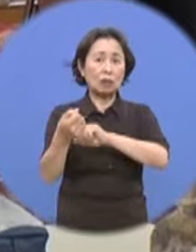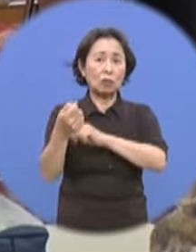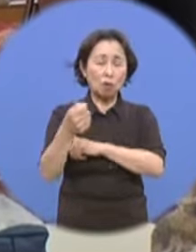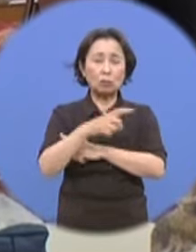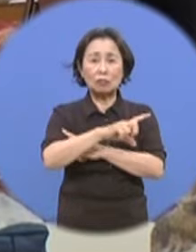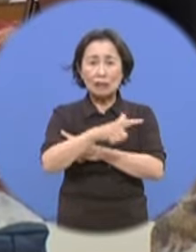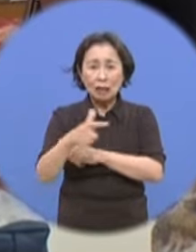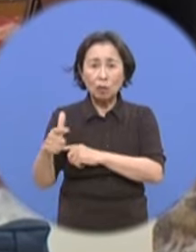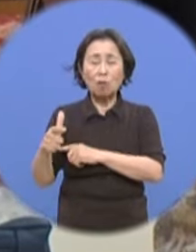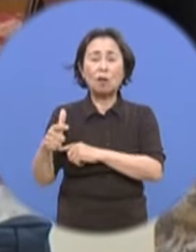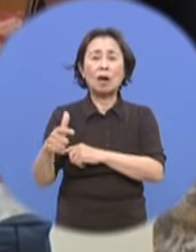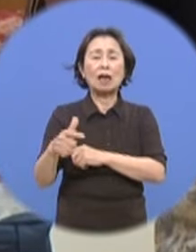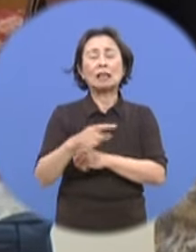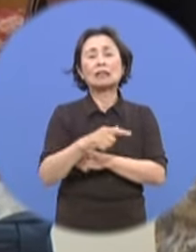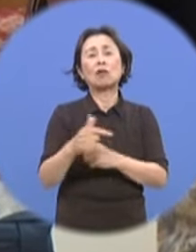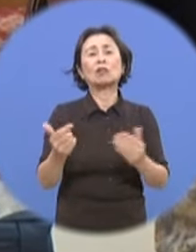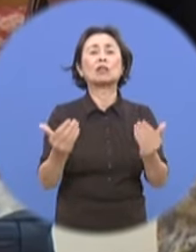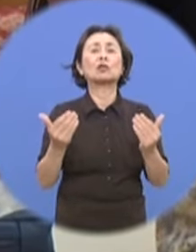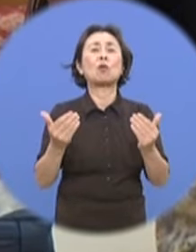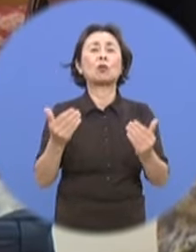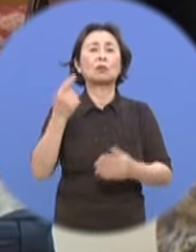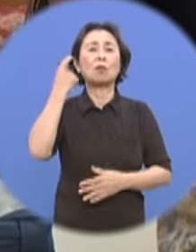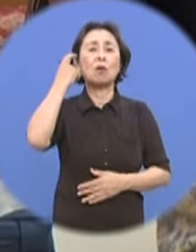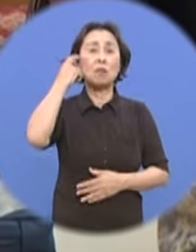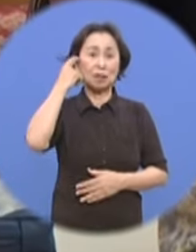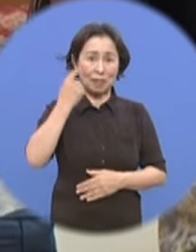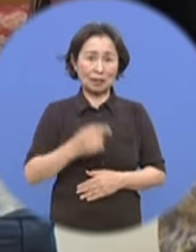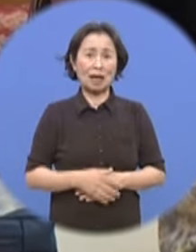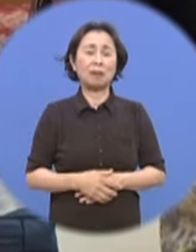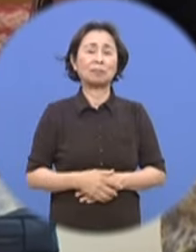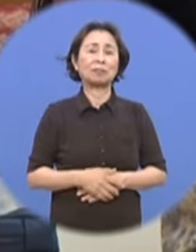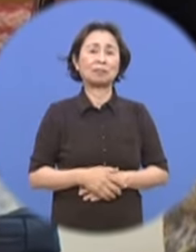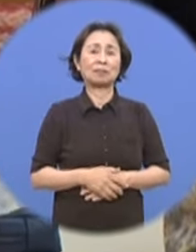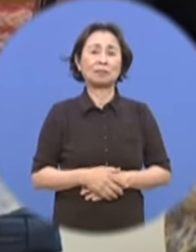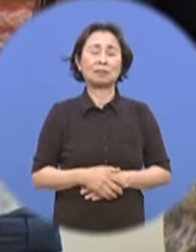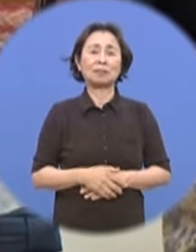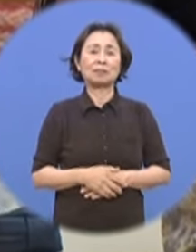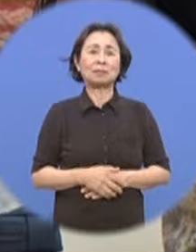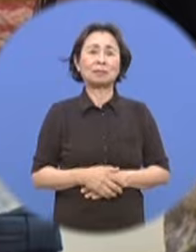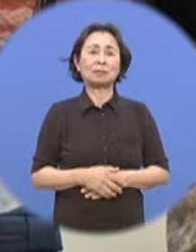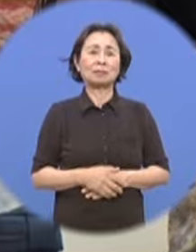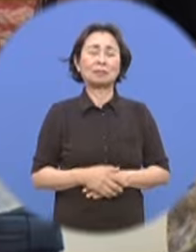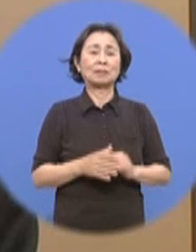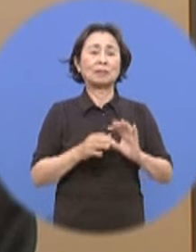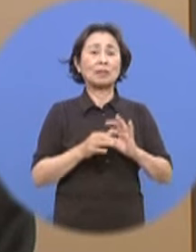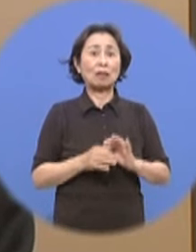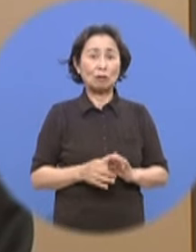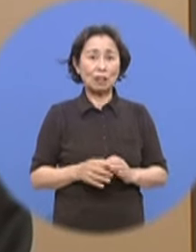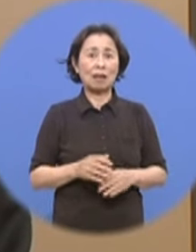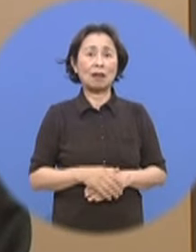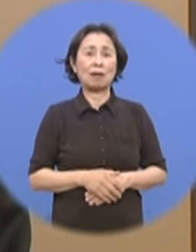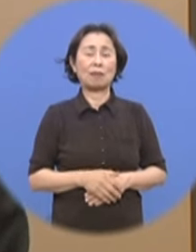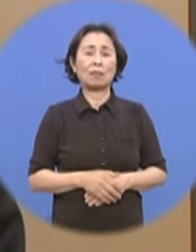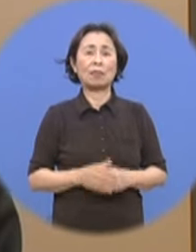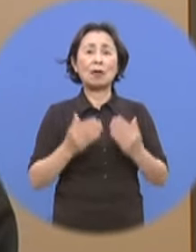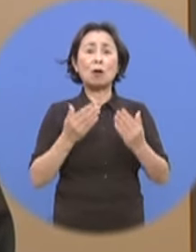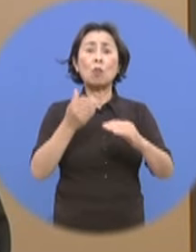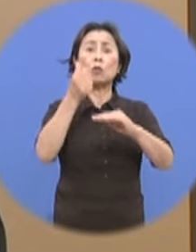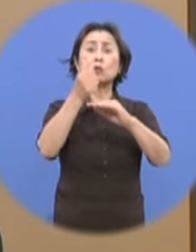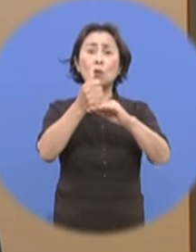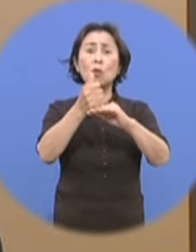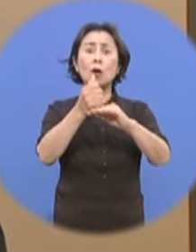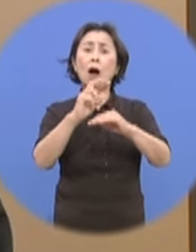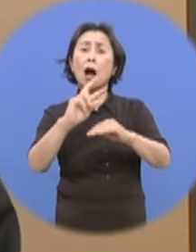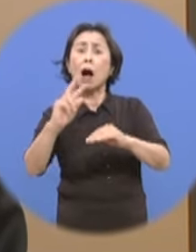いうのがすごく必要なんだなっていうのをえ感じることできましただから校長が変われば